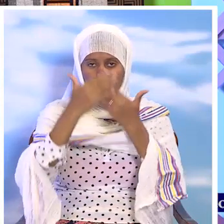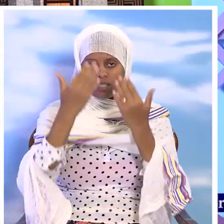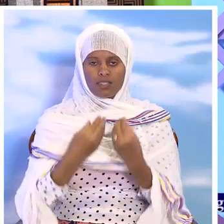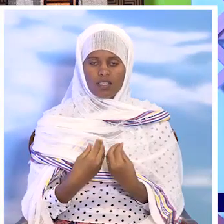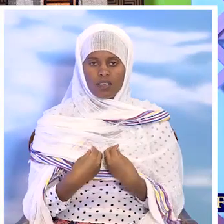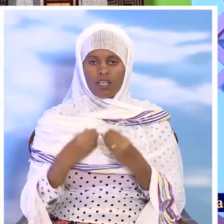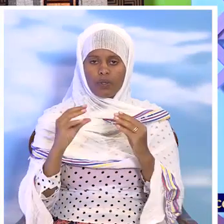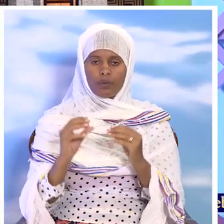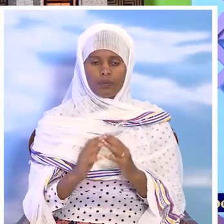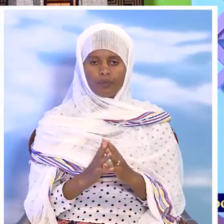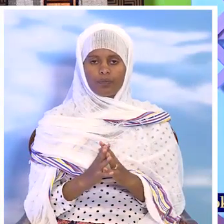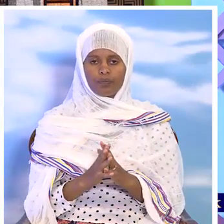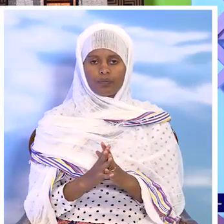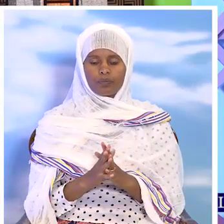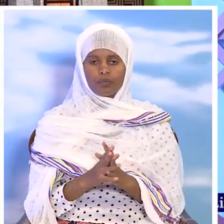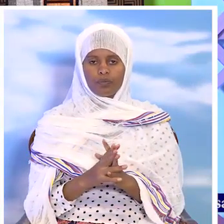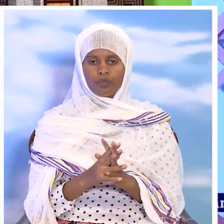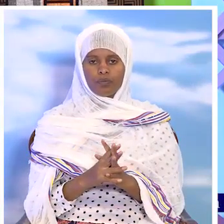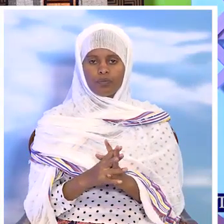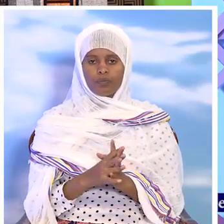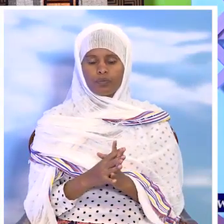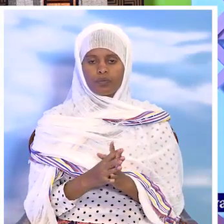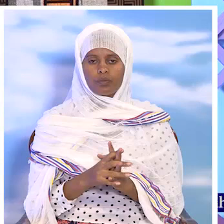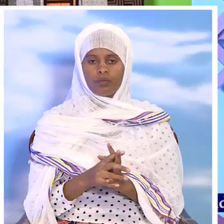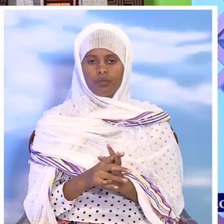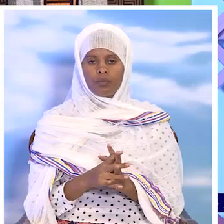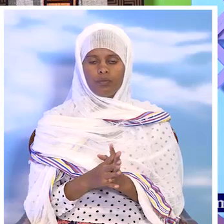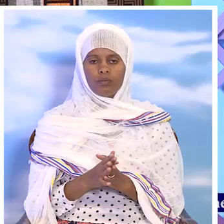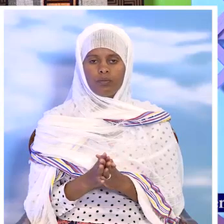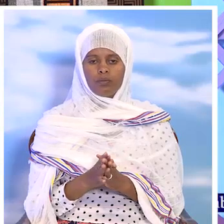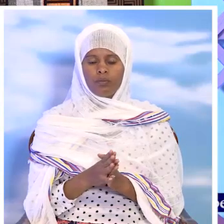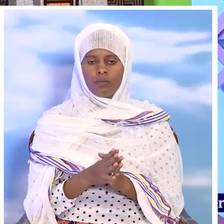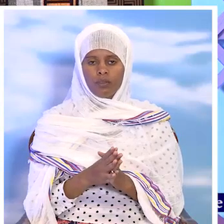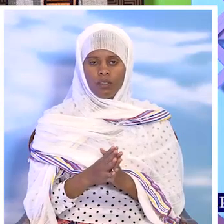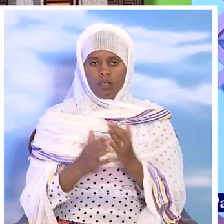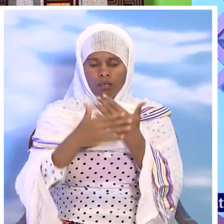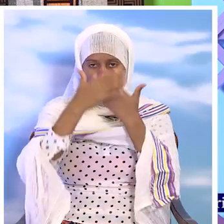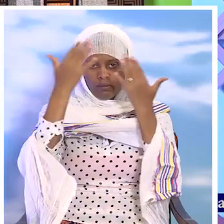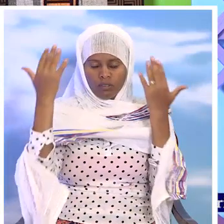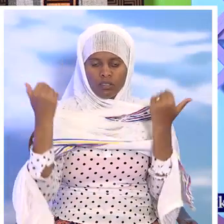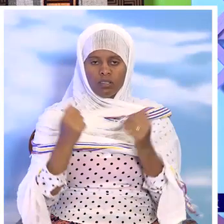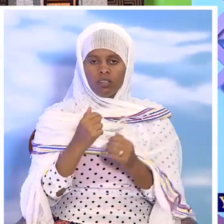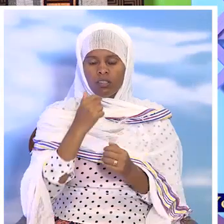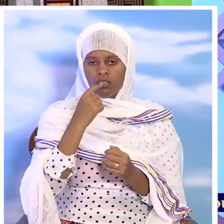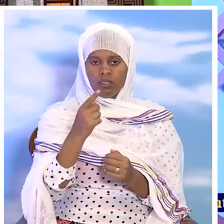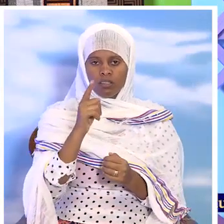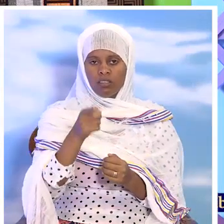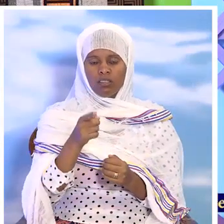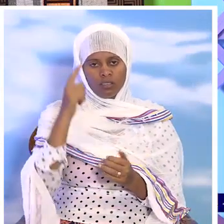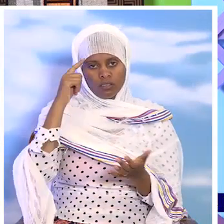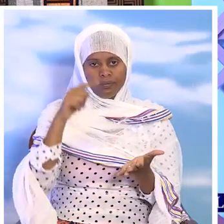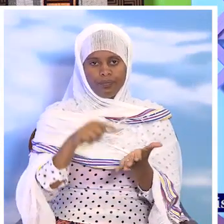ተዋህቦም እዩ። እዚ ህብ ዘይነብር ውስተ ፅልመት ወፅላለተ ሞት ርእየ ብርሃነ ኣብየ ዝበሎ በዚ ይትርጎም ማለት